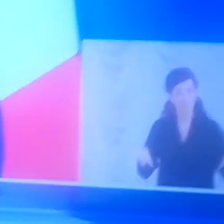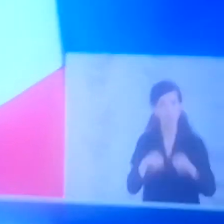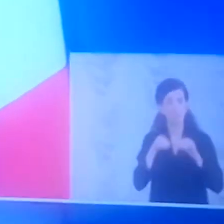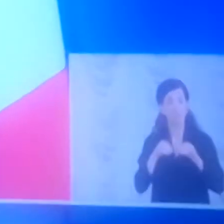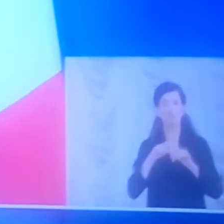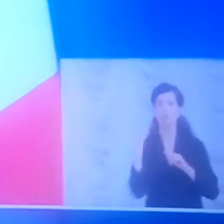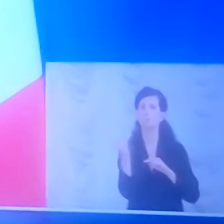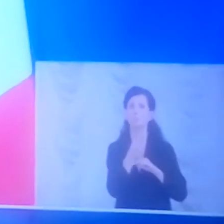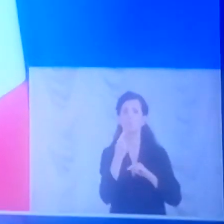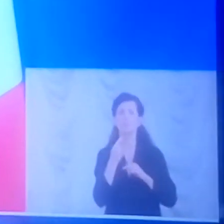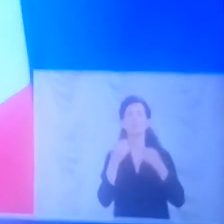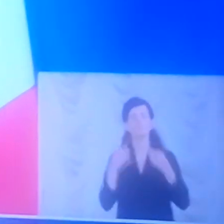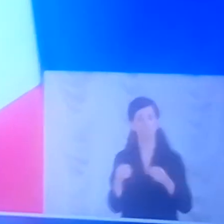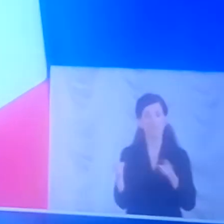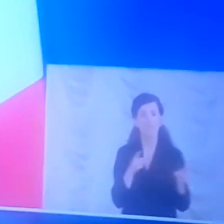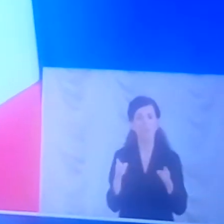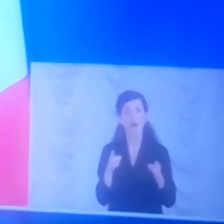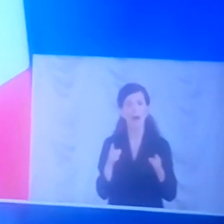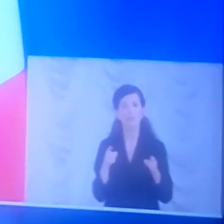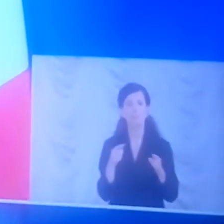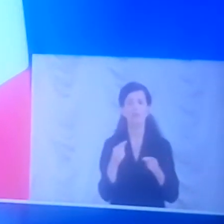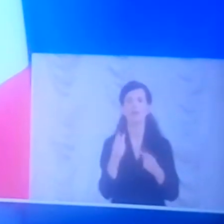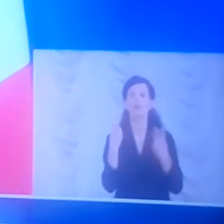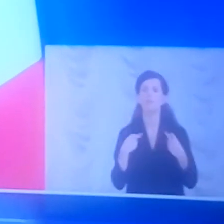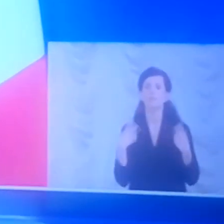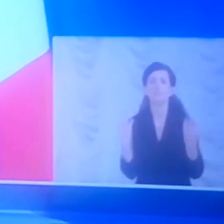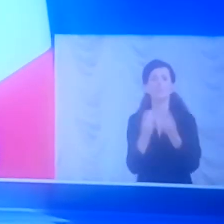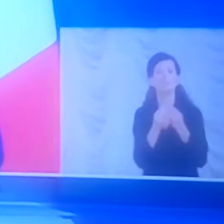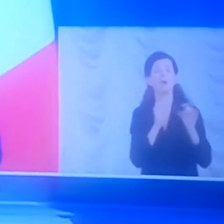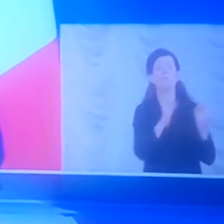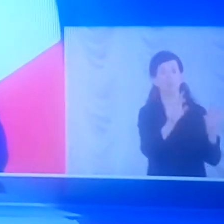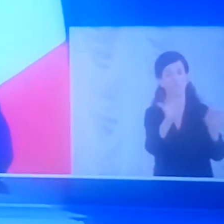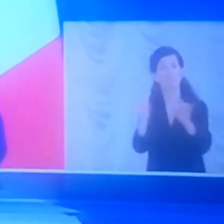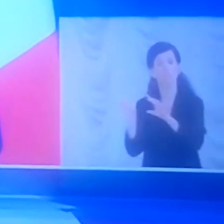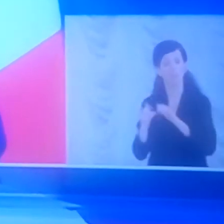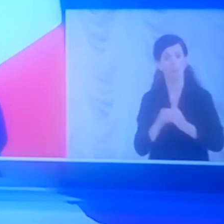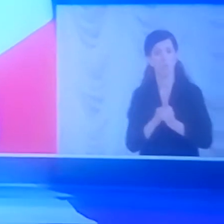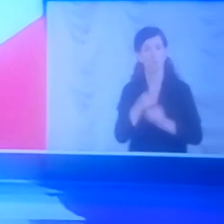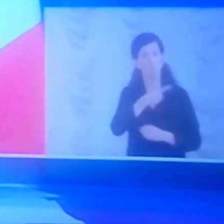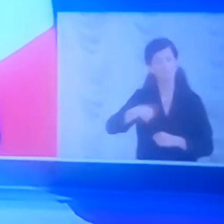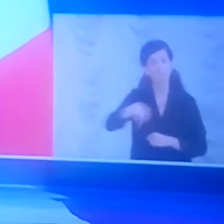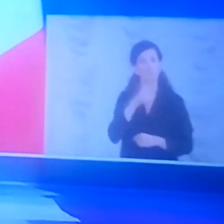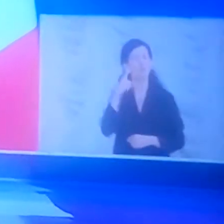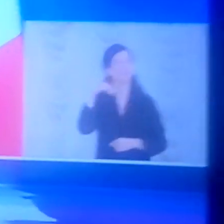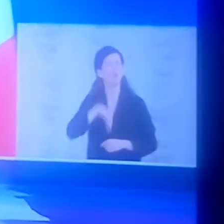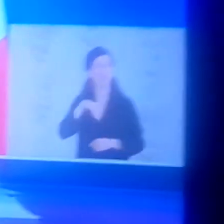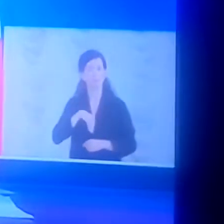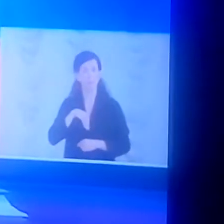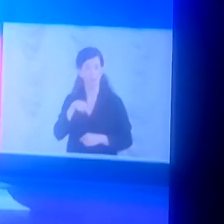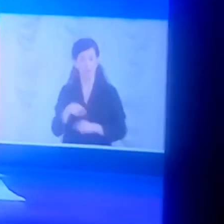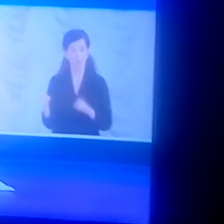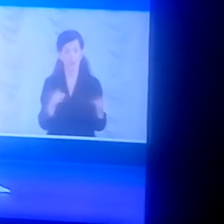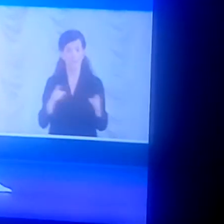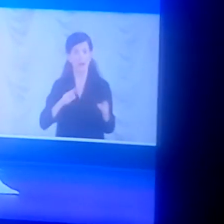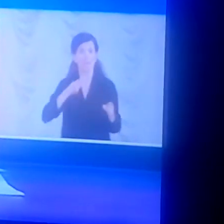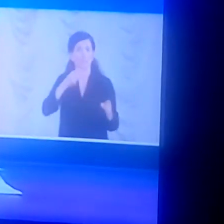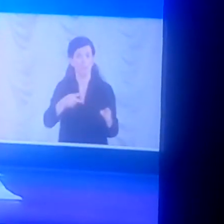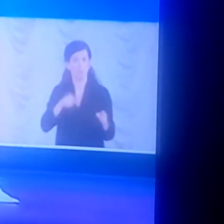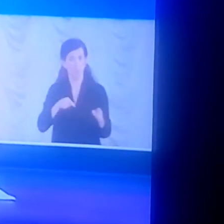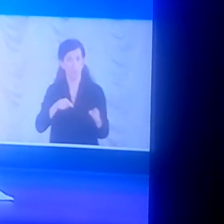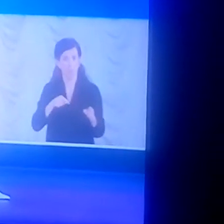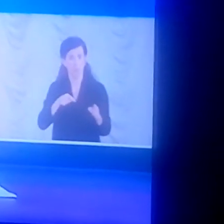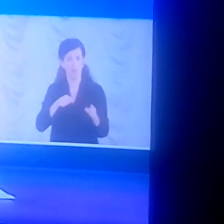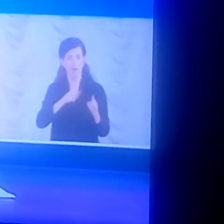di convivenza con il virus e dobbiamo essere consapevoli che in questa nuova fase, la fase 2, la curva